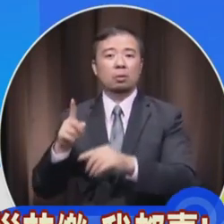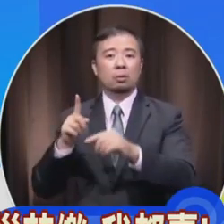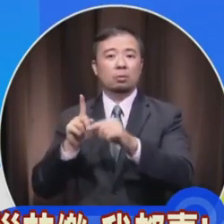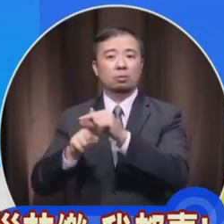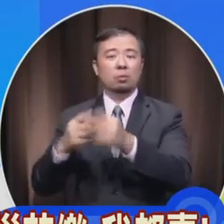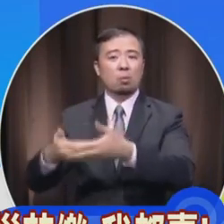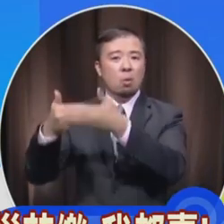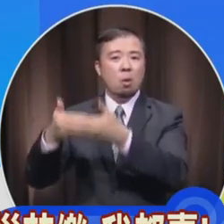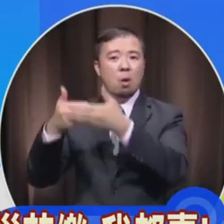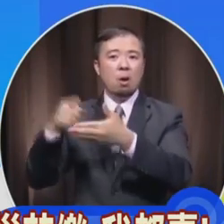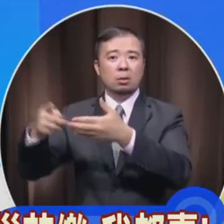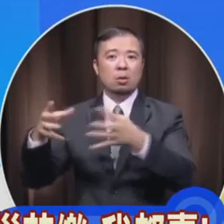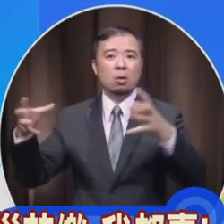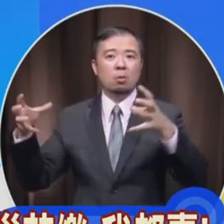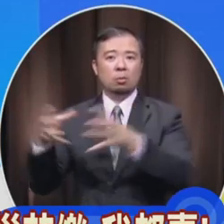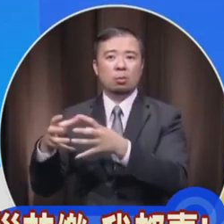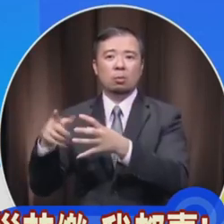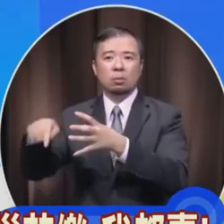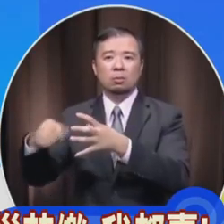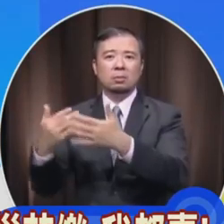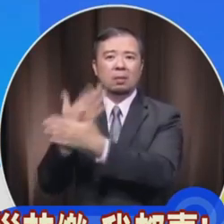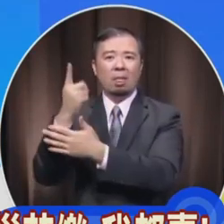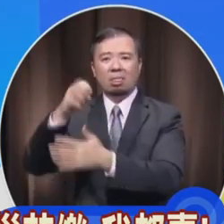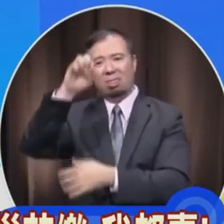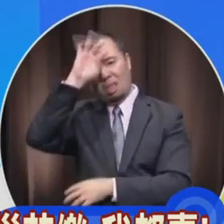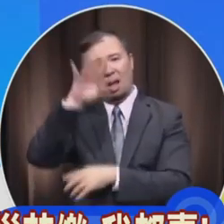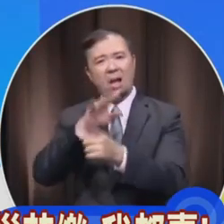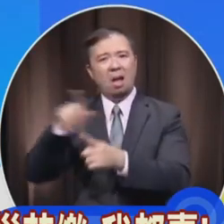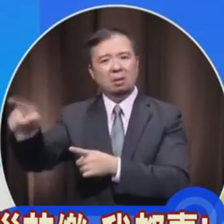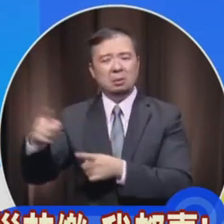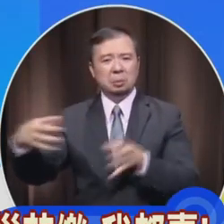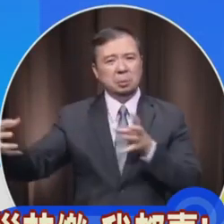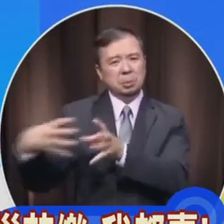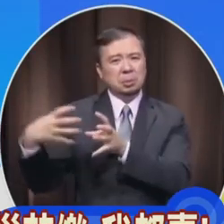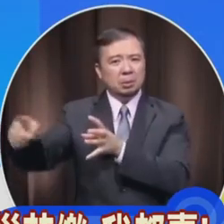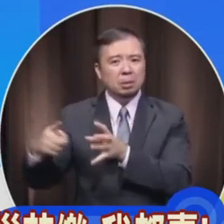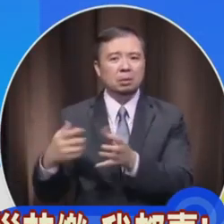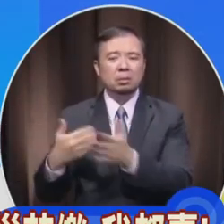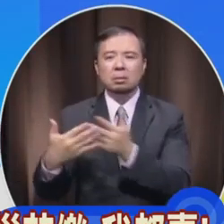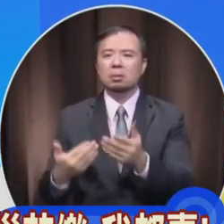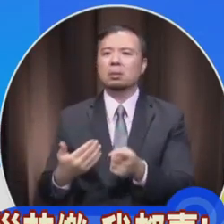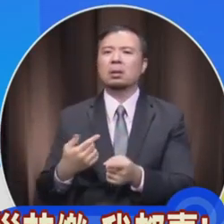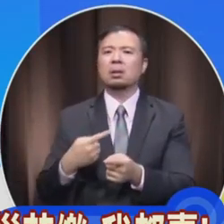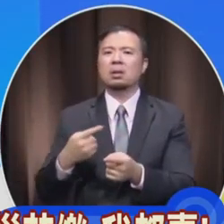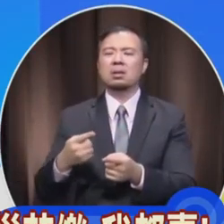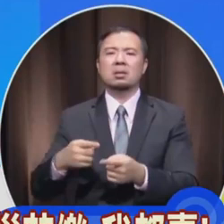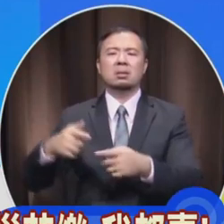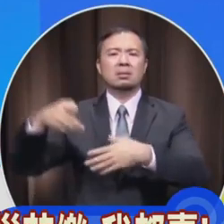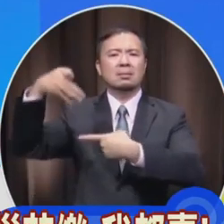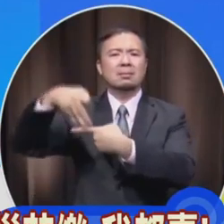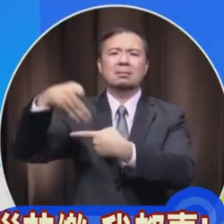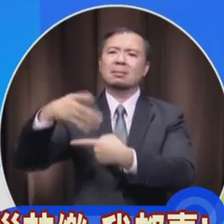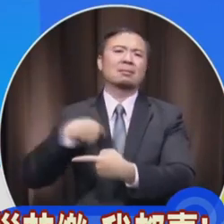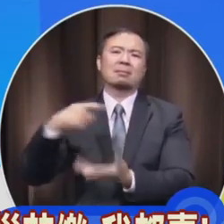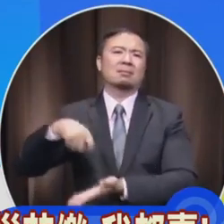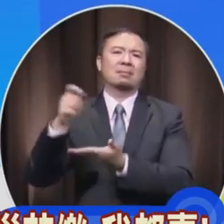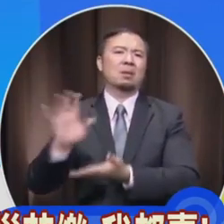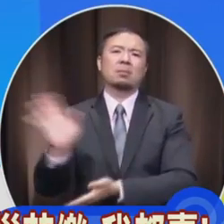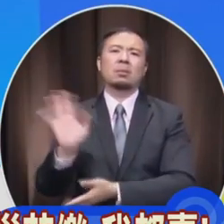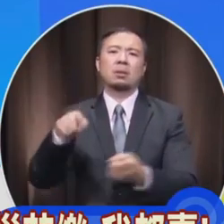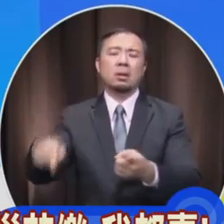500万，怎么这些人抹黑水准从来不提升的？我不要举深圳的30万人，经过40年掉到了